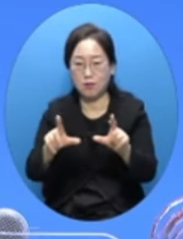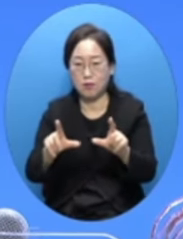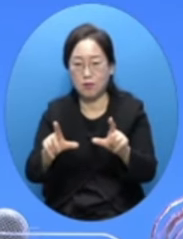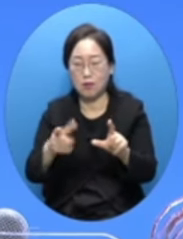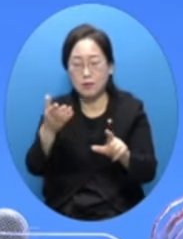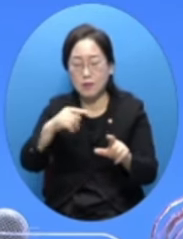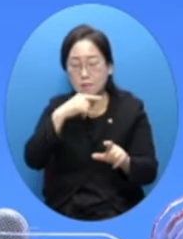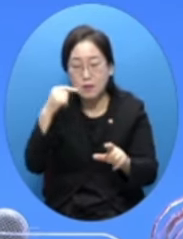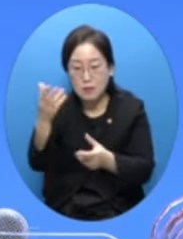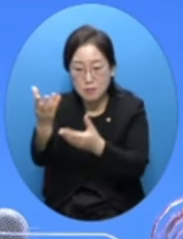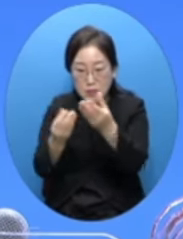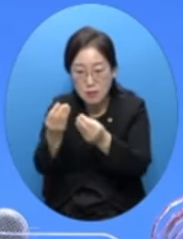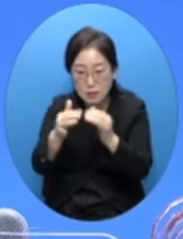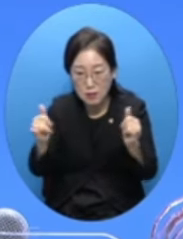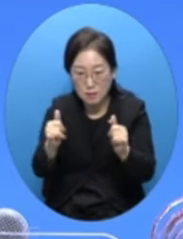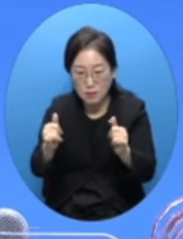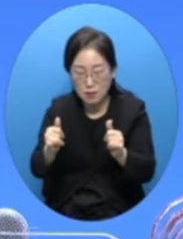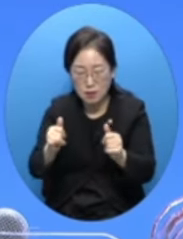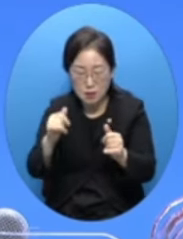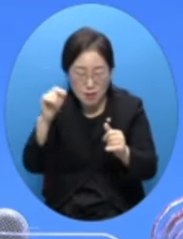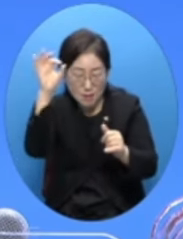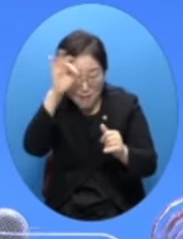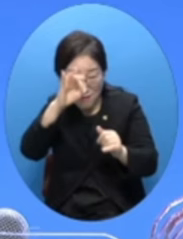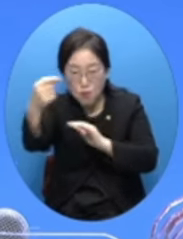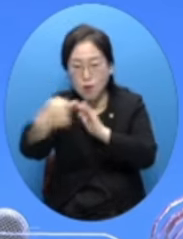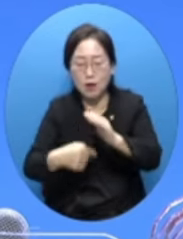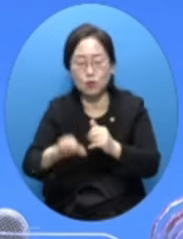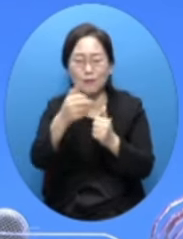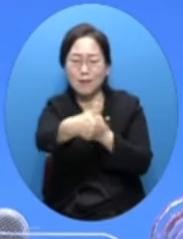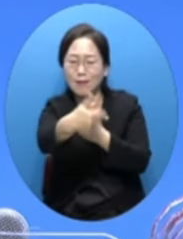찾아서 돈을 내느라고